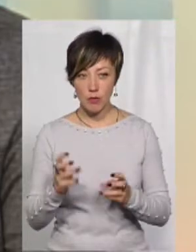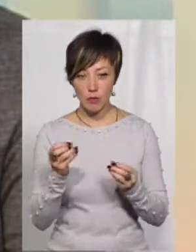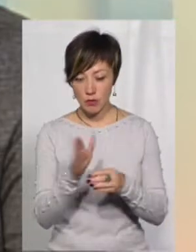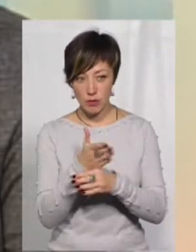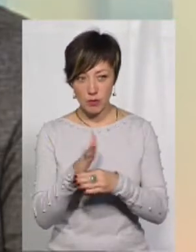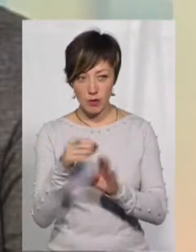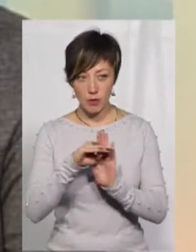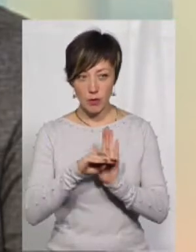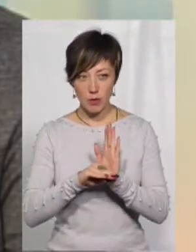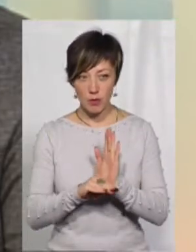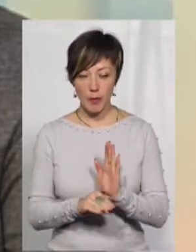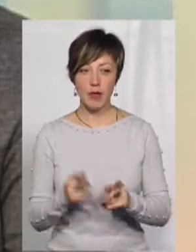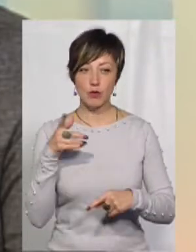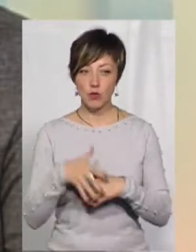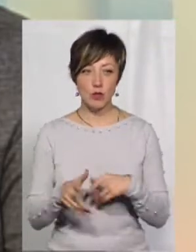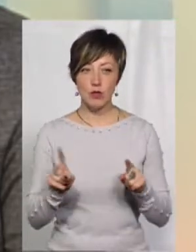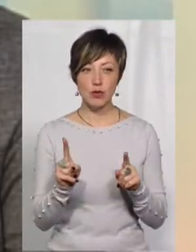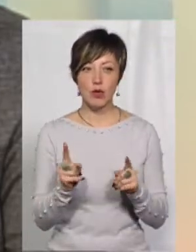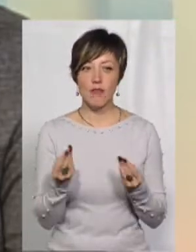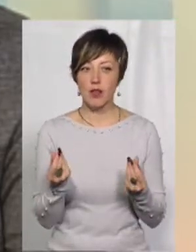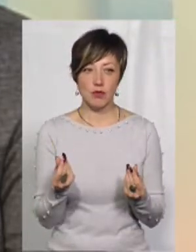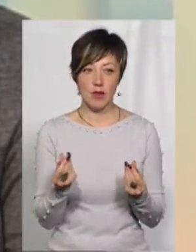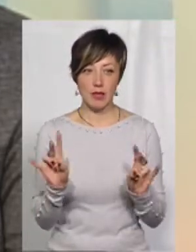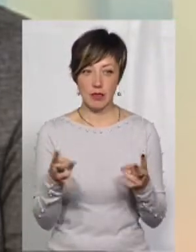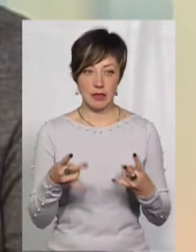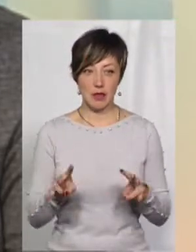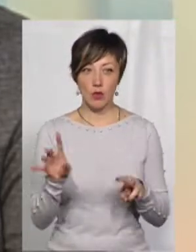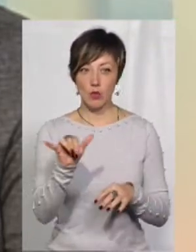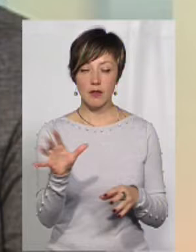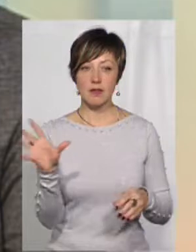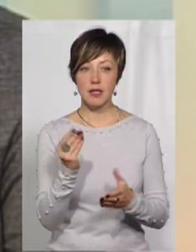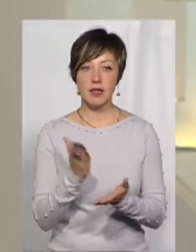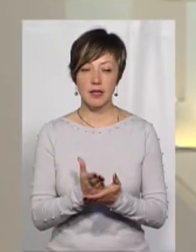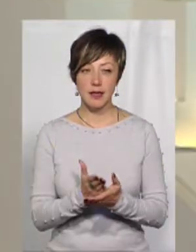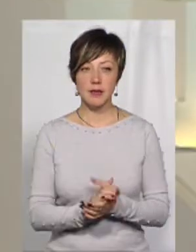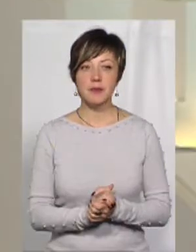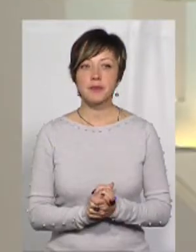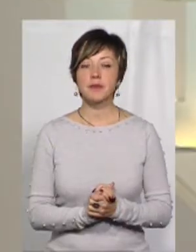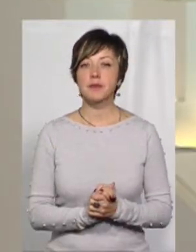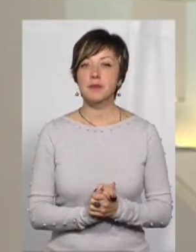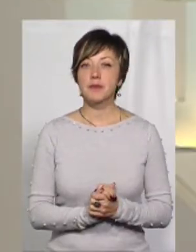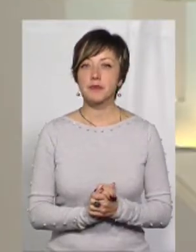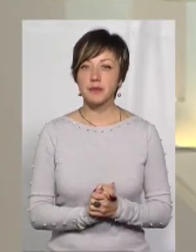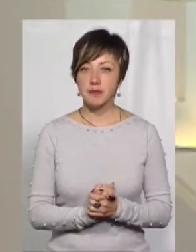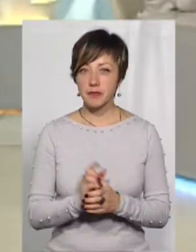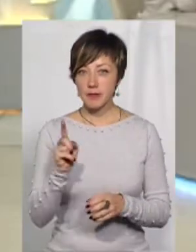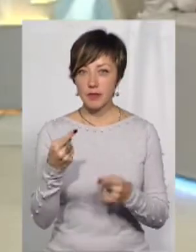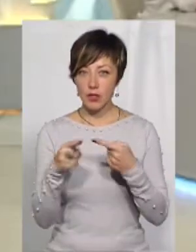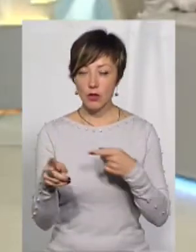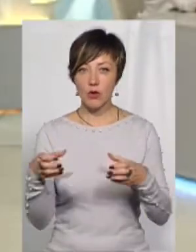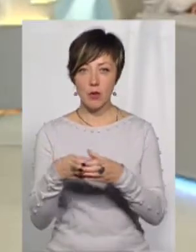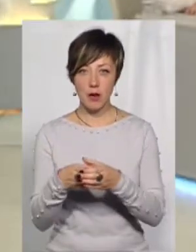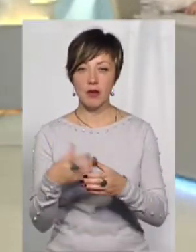просто по кісточках, вони зрозуміли, що ну а фінансування, власне, не треба. В них все є. Чому, треба тільки в громаді теж так відбувається. Там